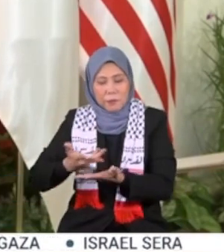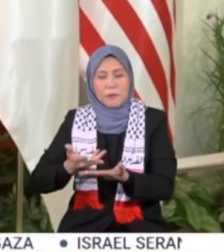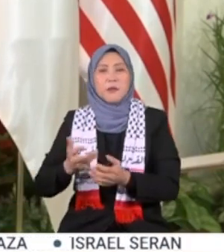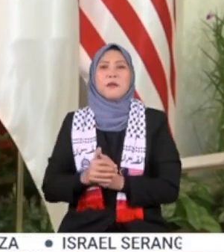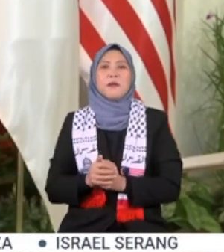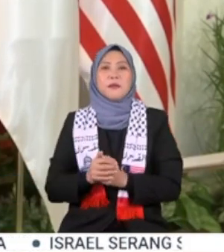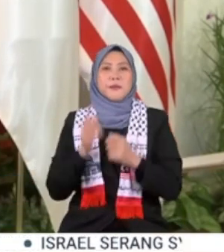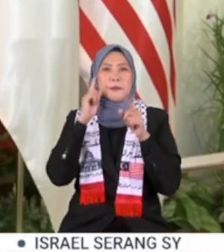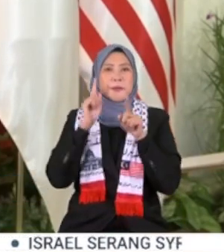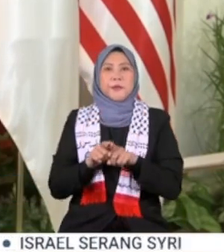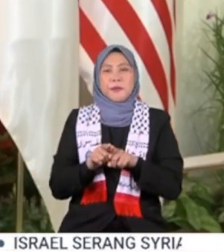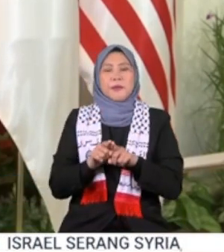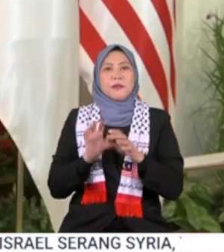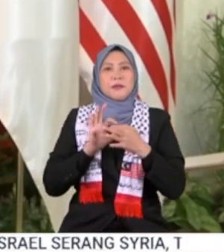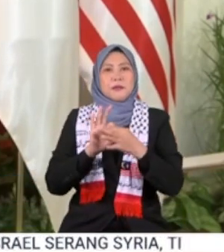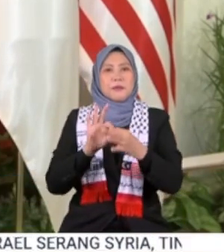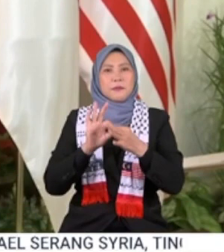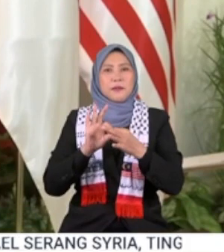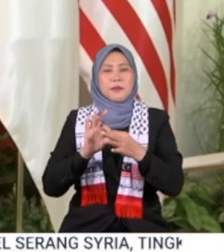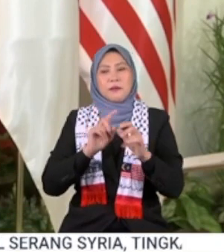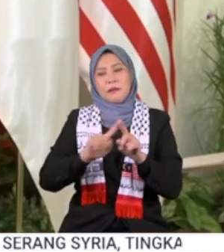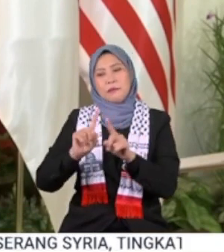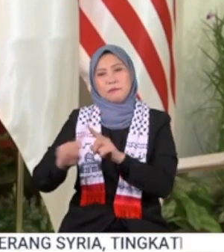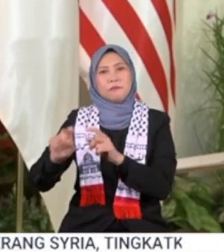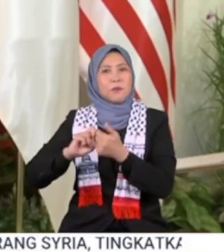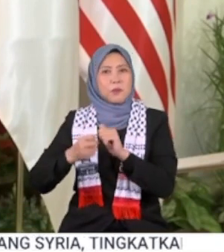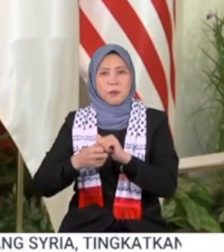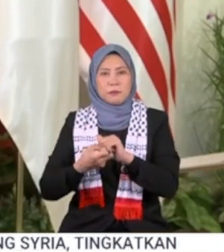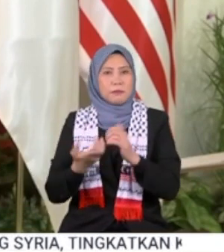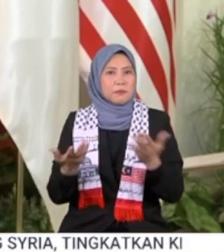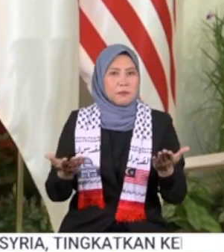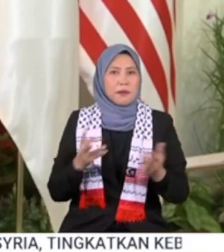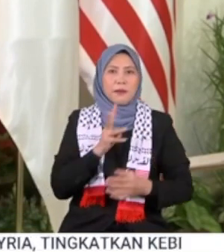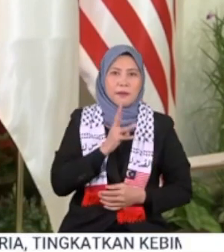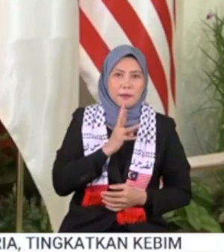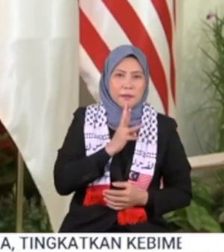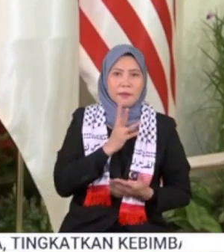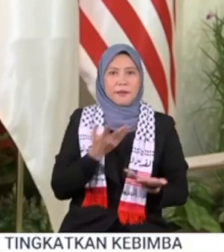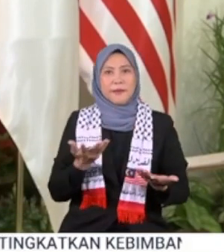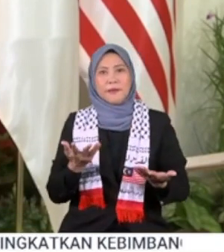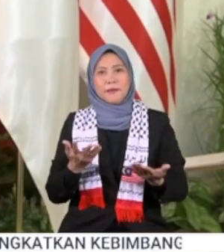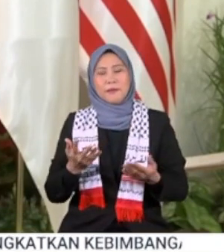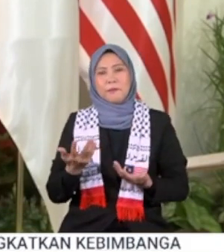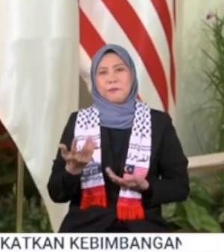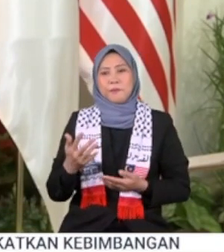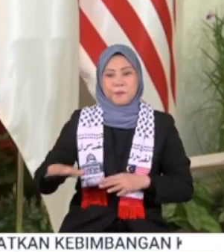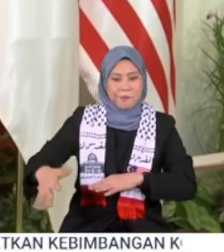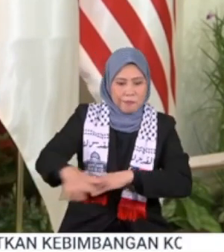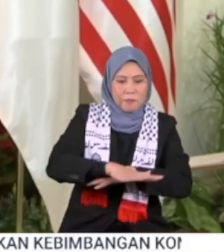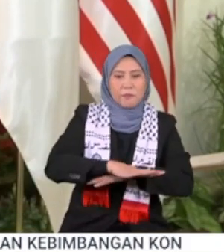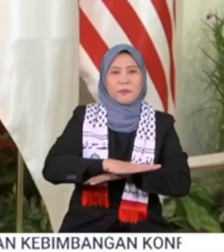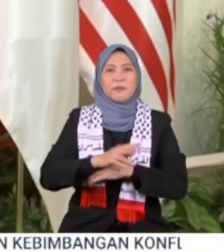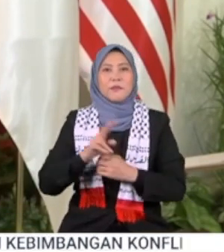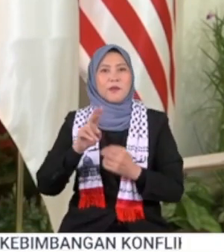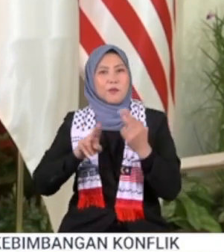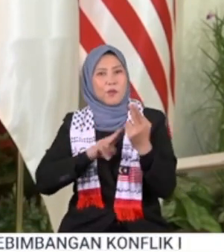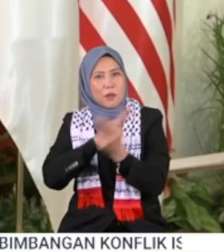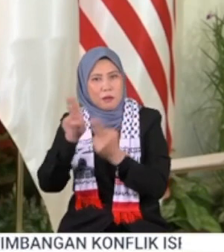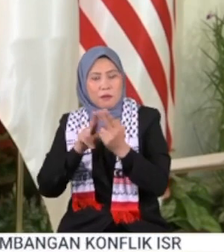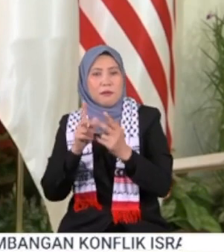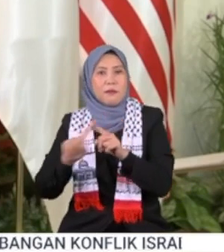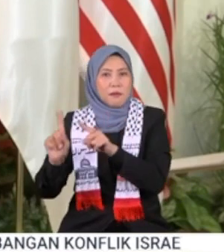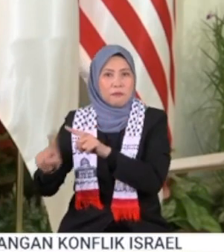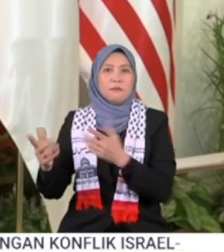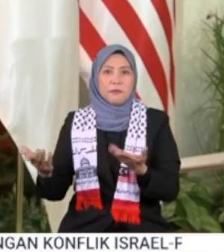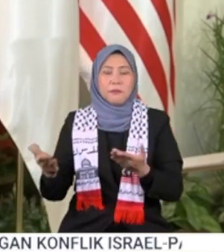kepada kesepakatan dalam pelbagai isu merangkumi isu air darat dan juga udara dan pastinya Perkembangan